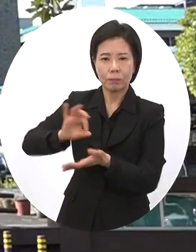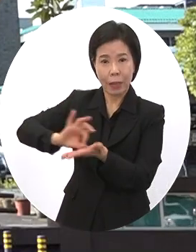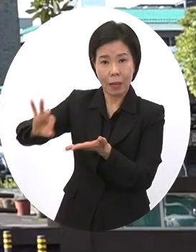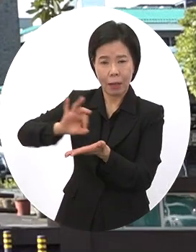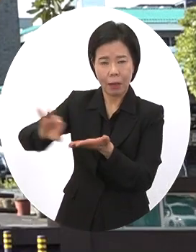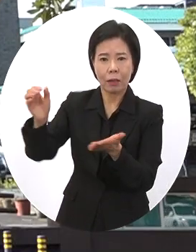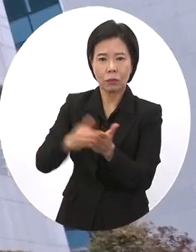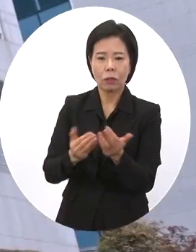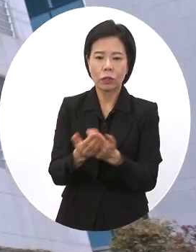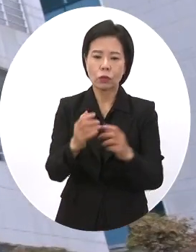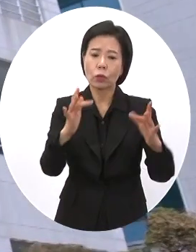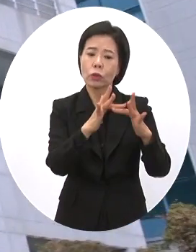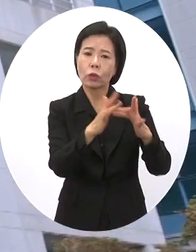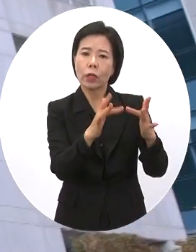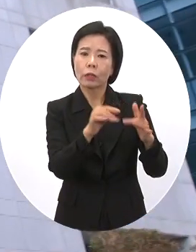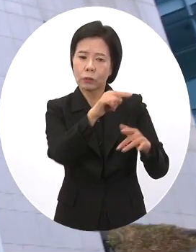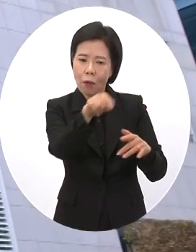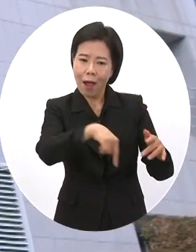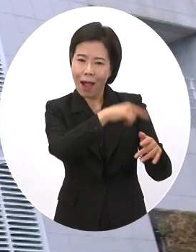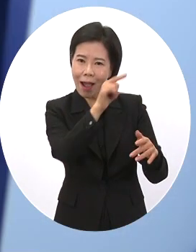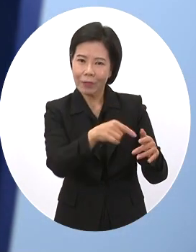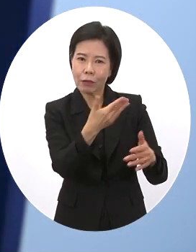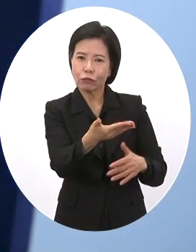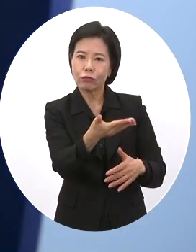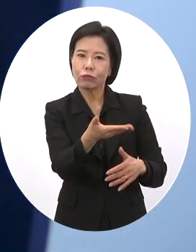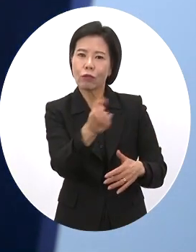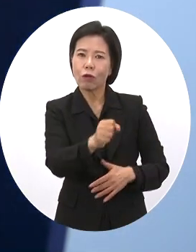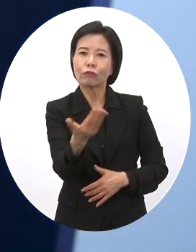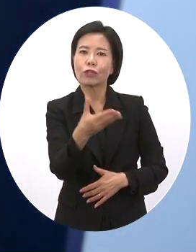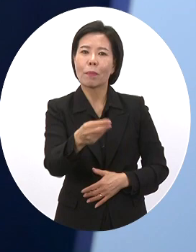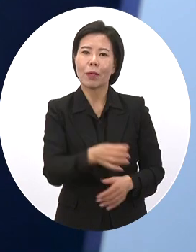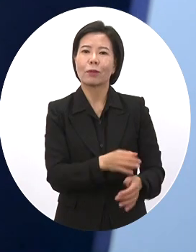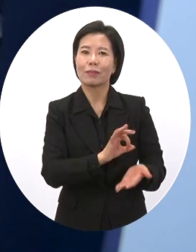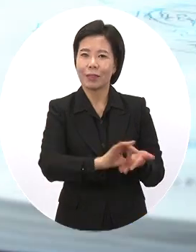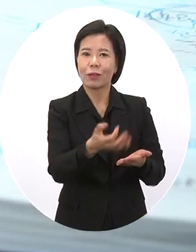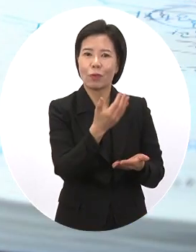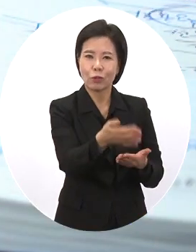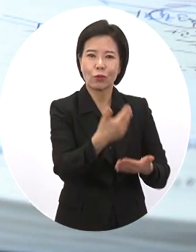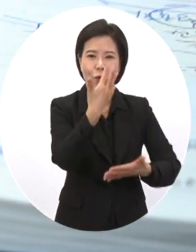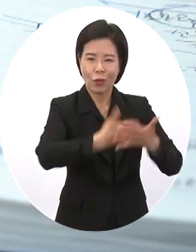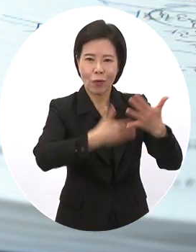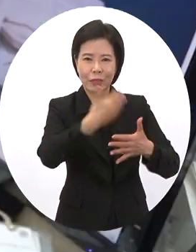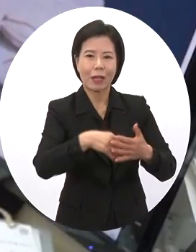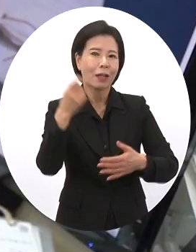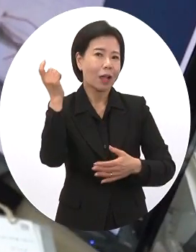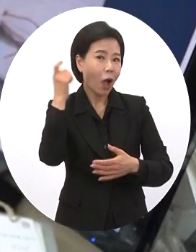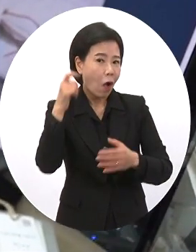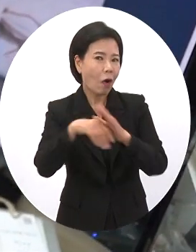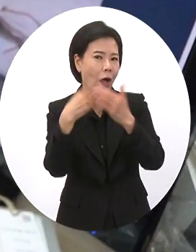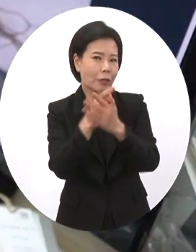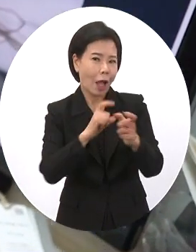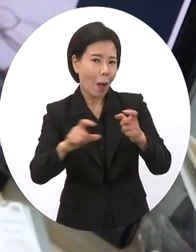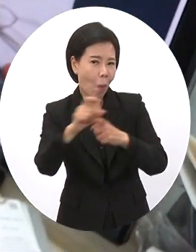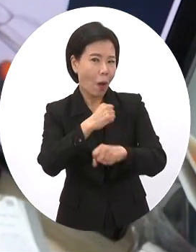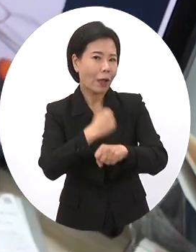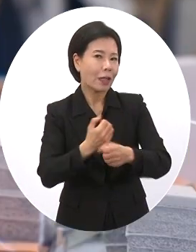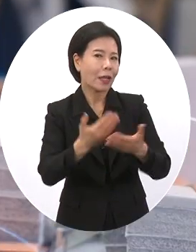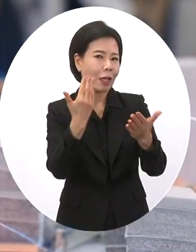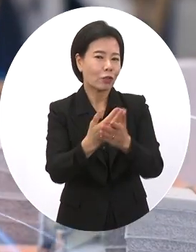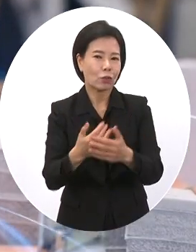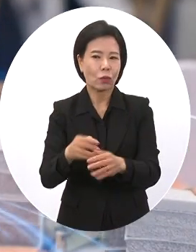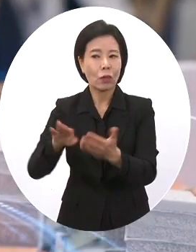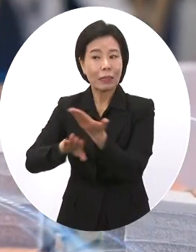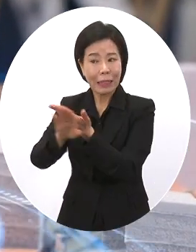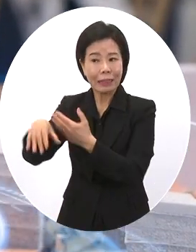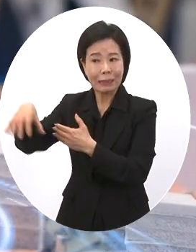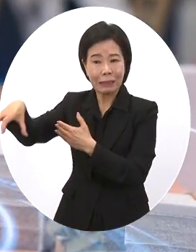투입하는데요. 제주 콘텐츠 코리아랩은 9억 9천만 원을 투입해 영상, 음향 장비를 보강하고